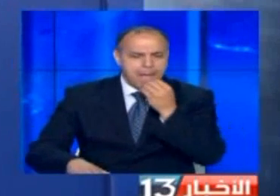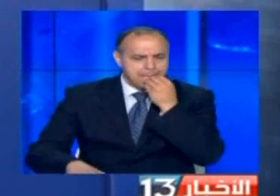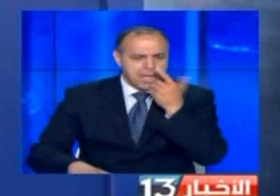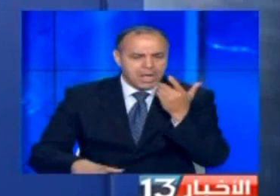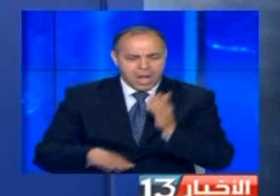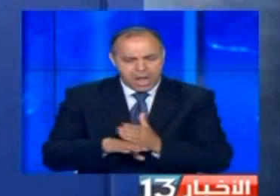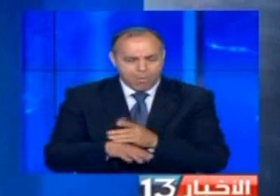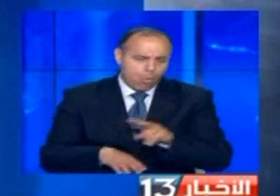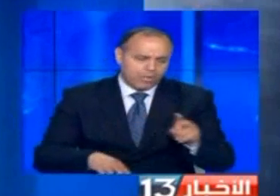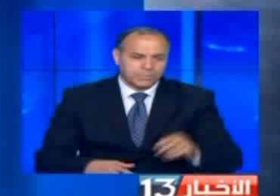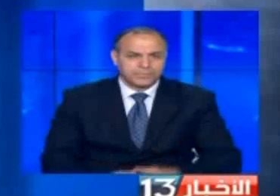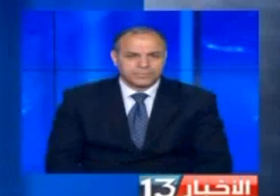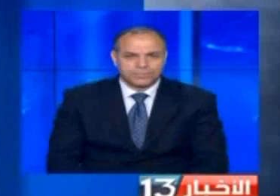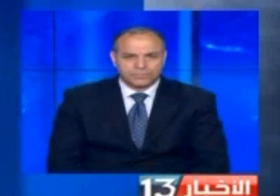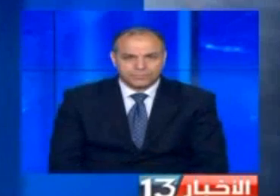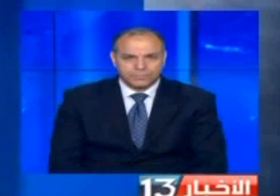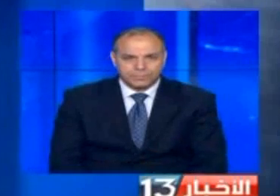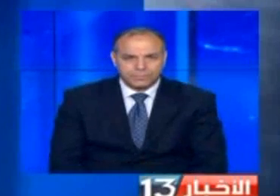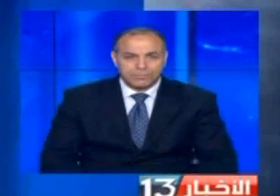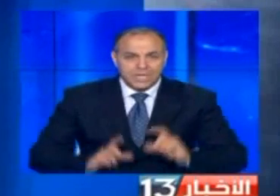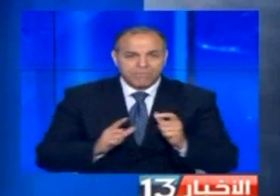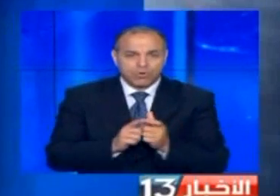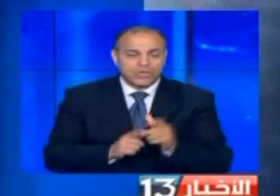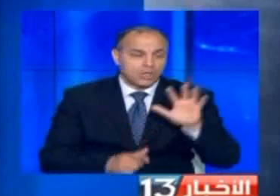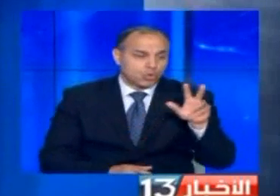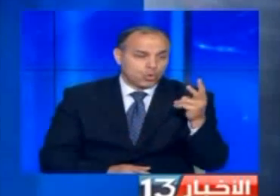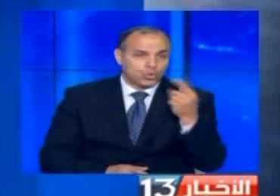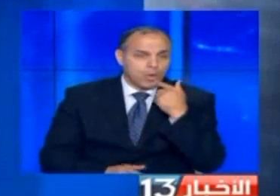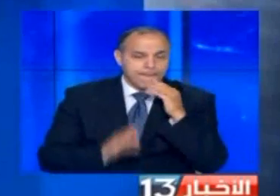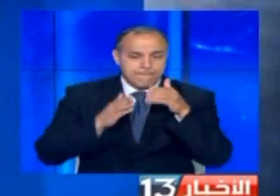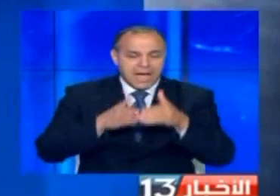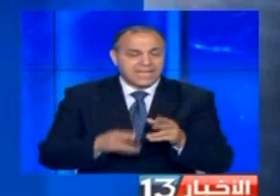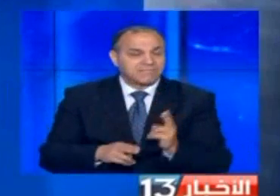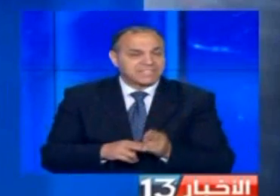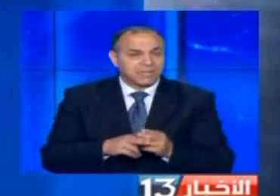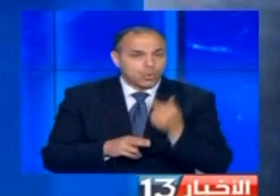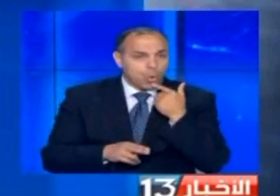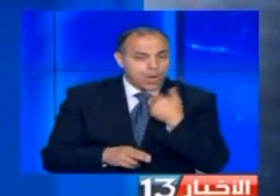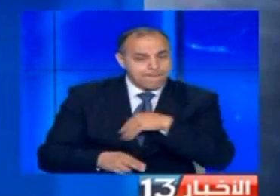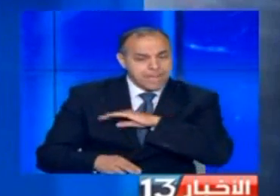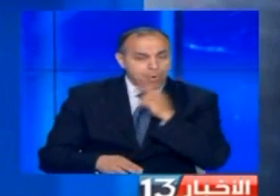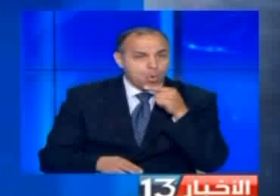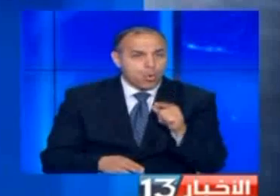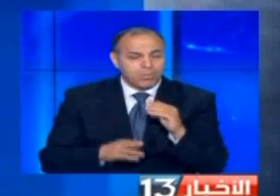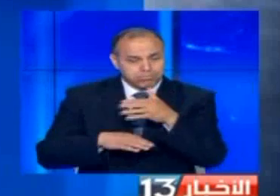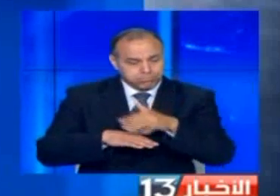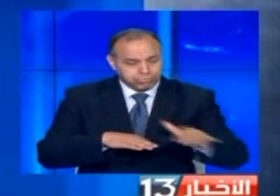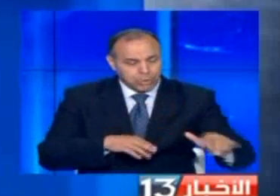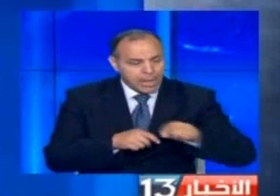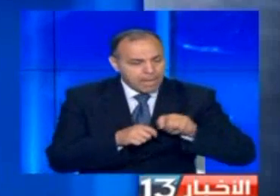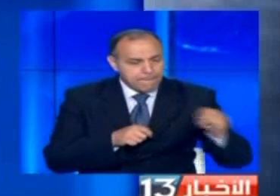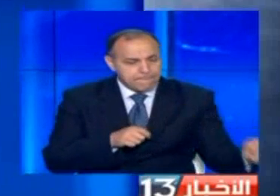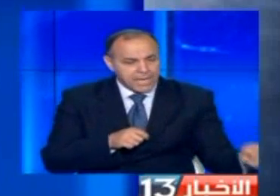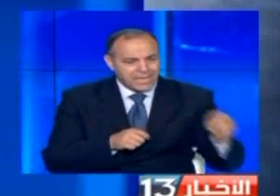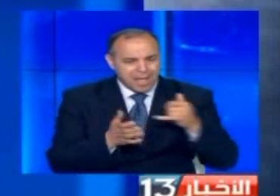بالنسبه للحوم البيض الفوج 52 طلائع بحريه بصفاقس تتعدد مهامه بالمنطقه الساحليه الممتده بين